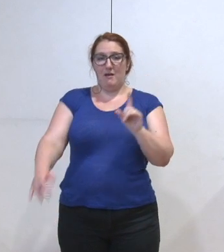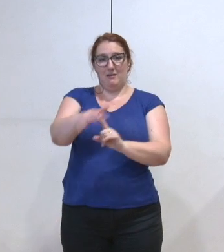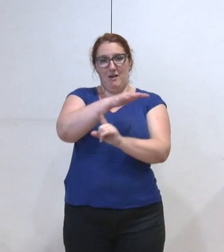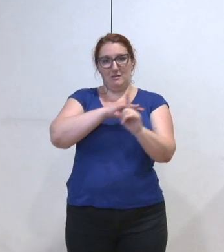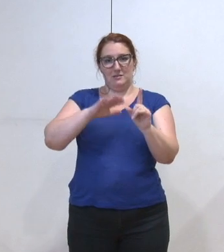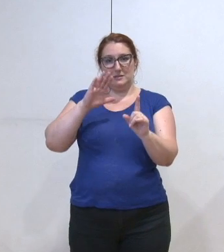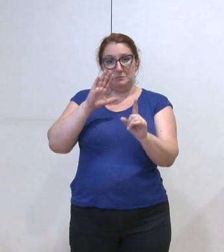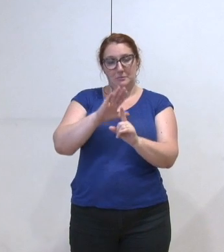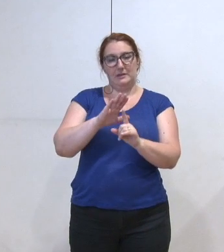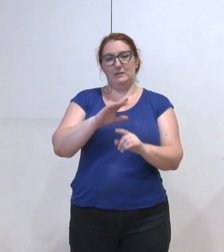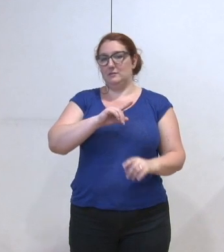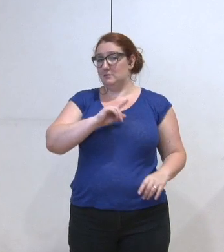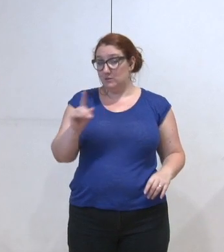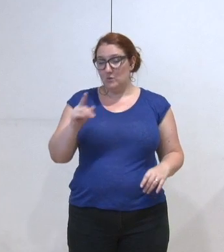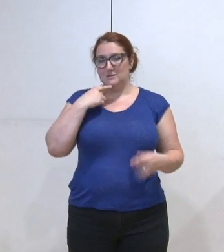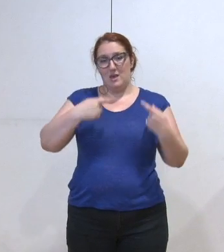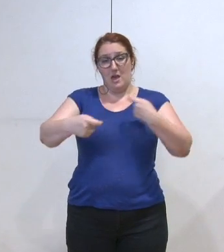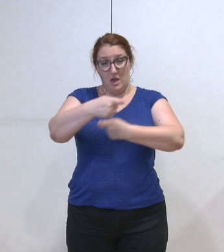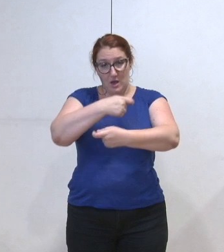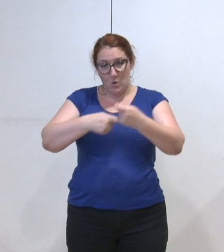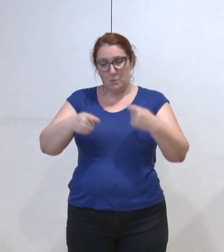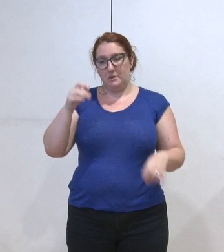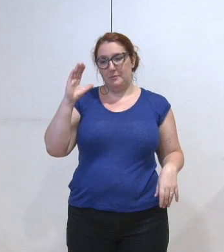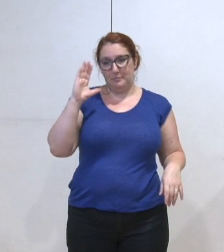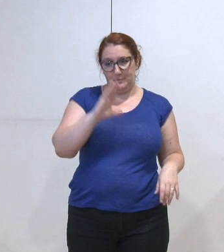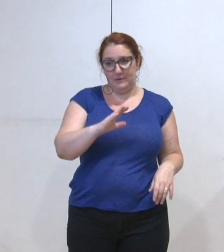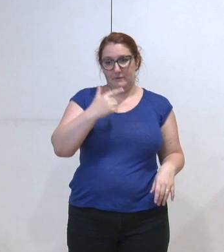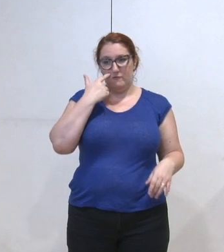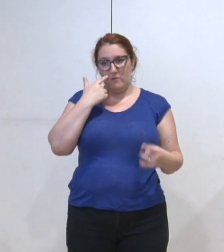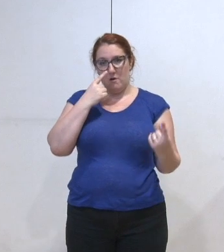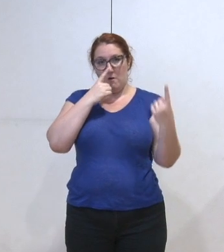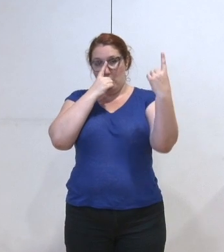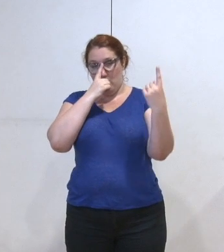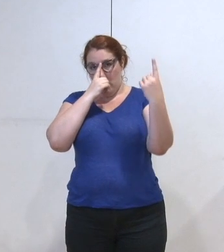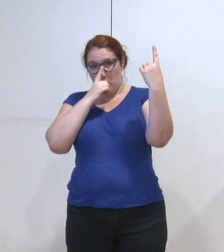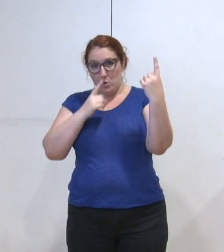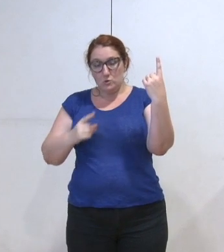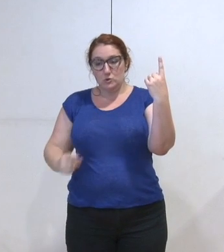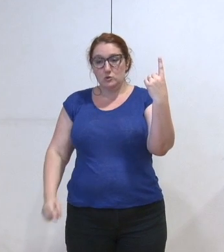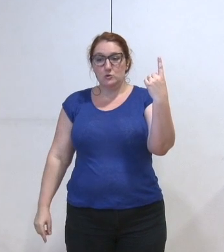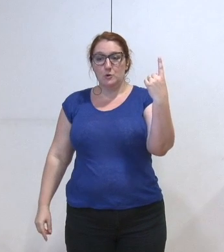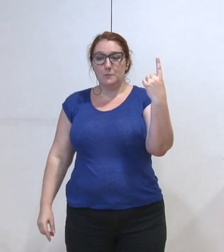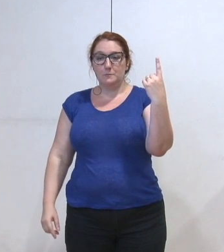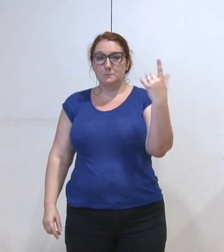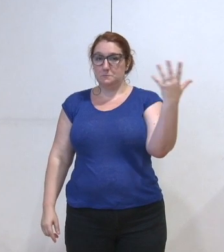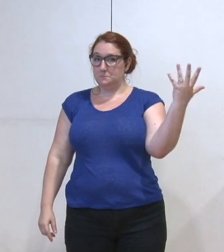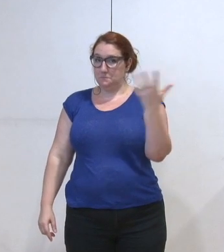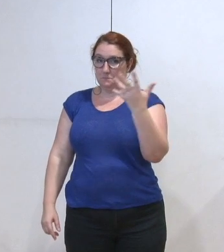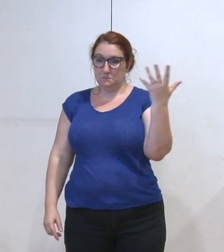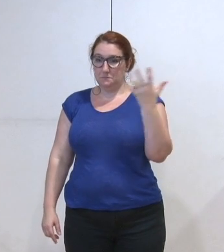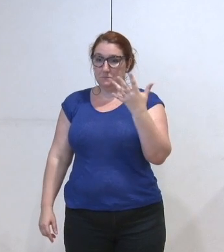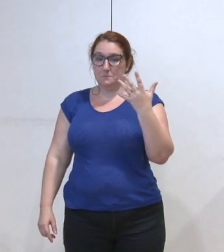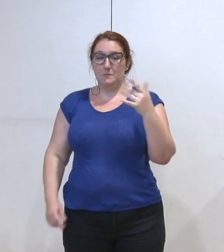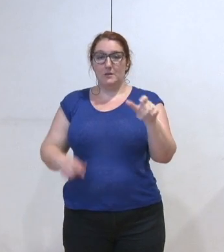économique des ménages qui sont représentés ici donc sur la carte en haut à gauche nous avons la part des